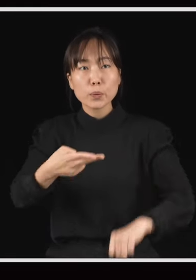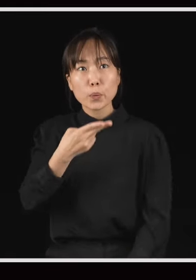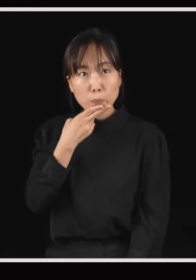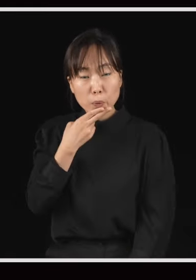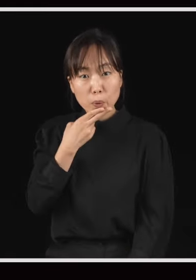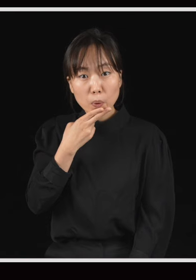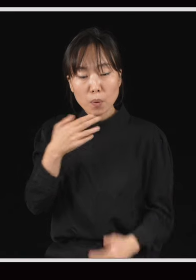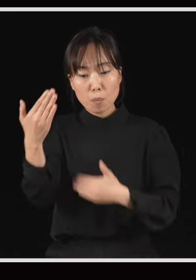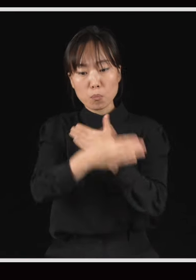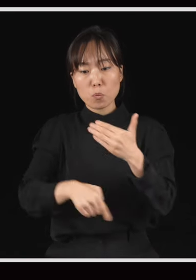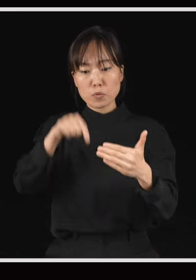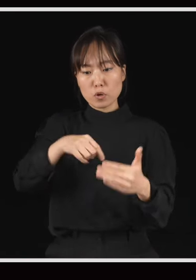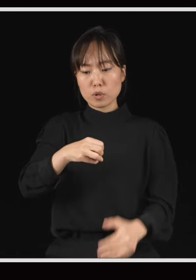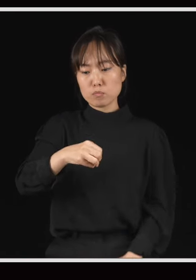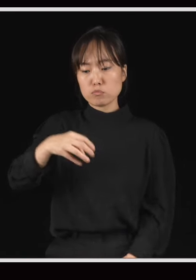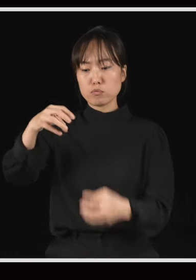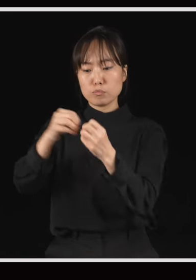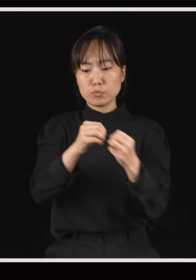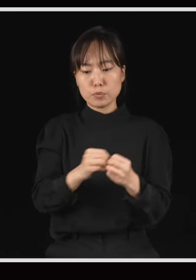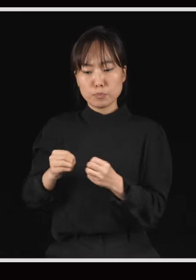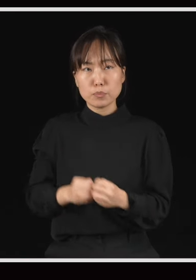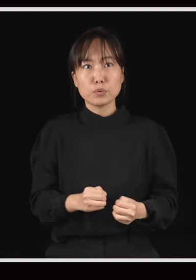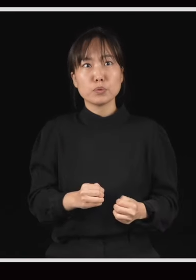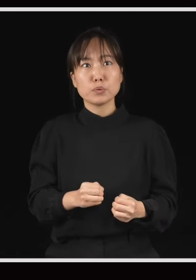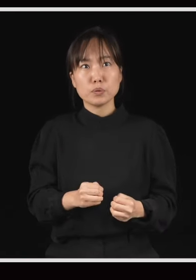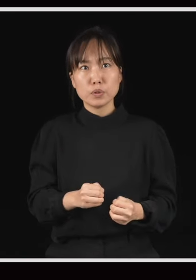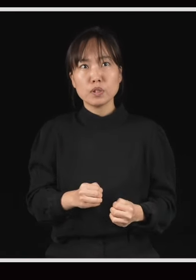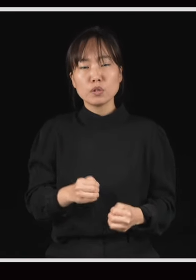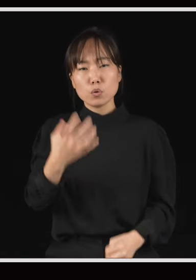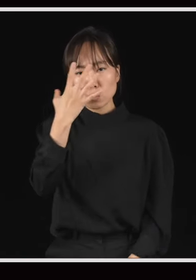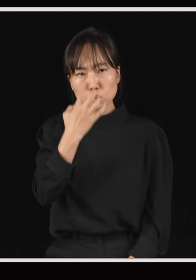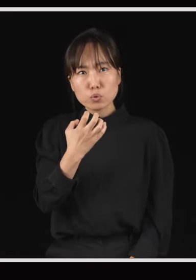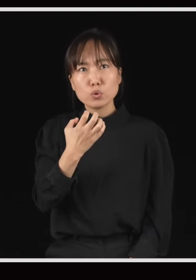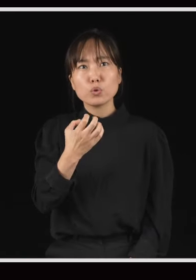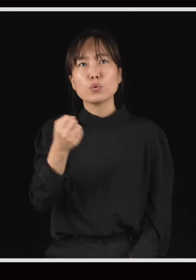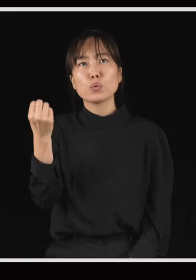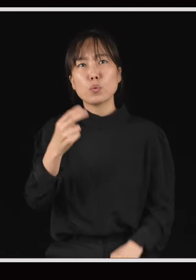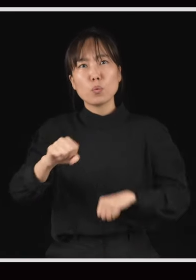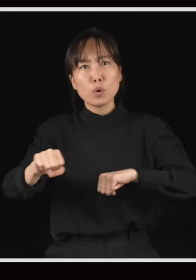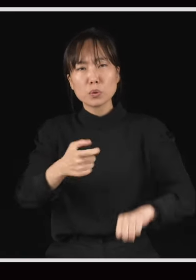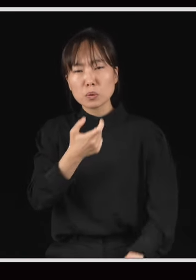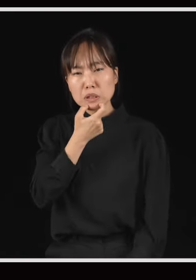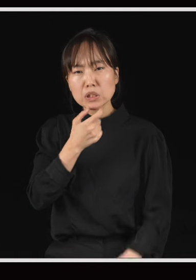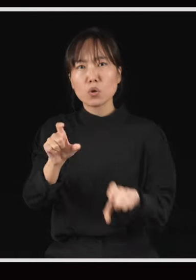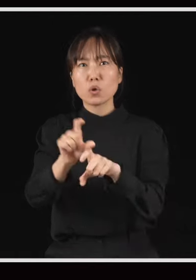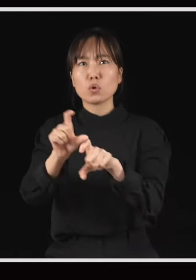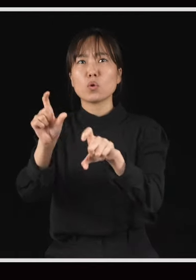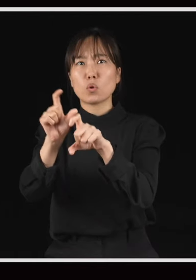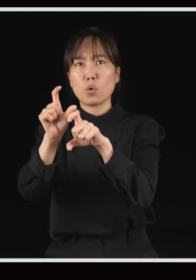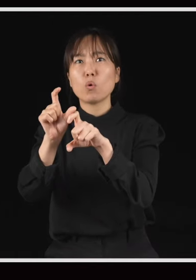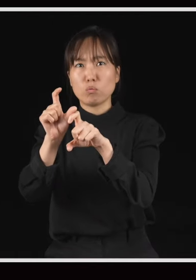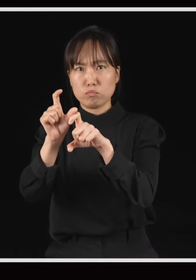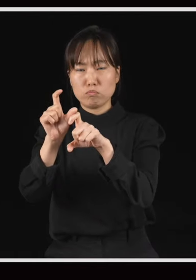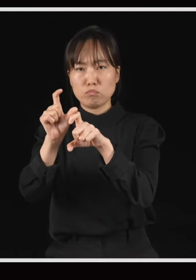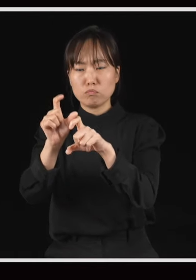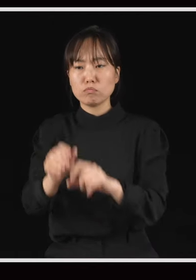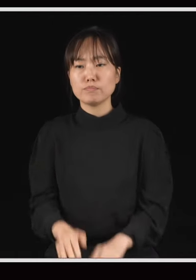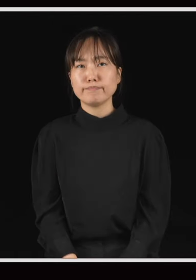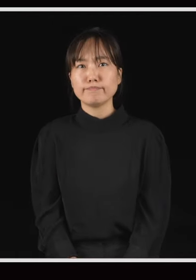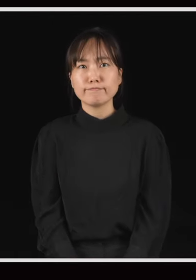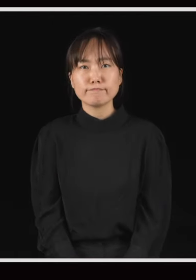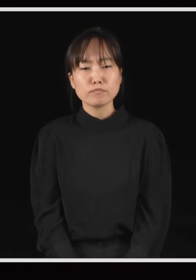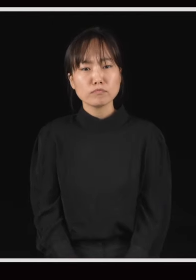움직이지 않게 되면 만성염증이 생기게 되고, 움직이지 않게 되면 마음 건강도 나빠지고, 움직이지 않을수록 나는 더 움직이기